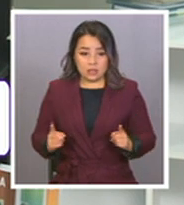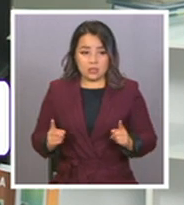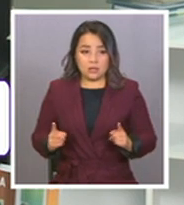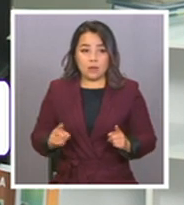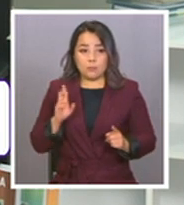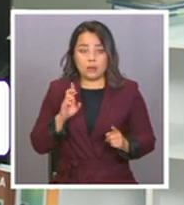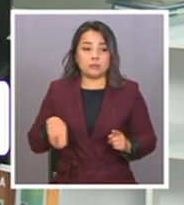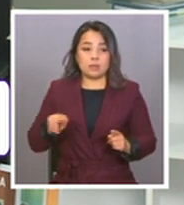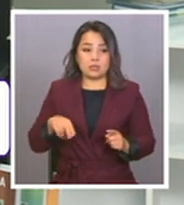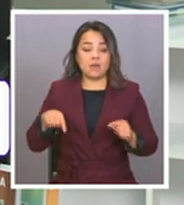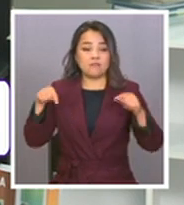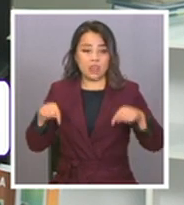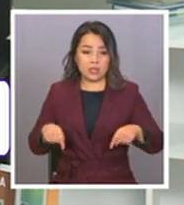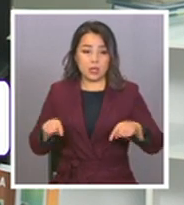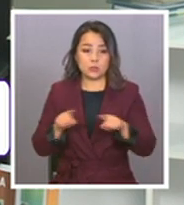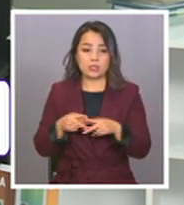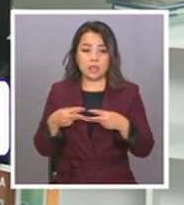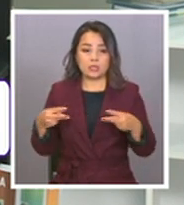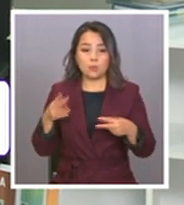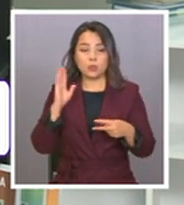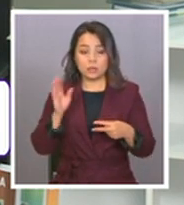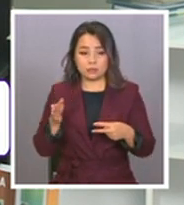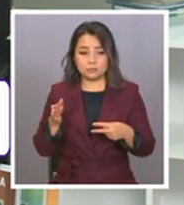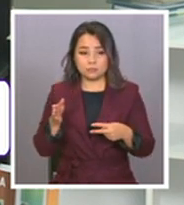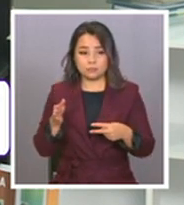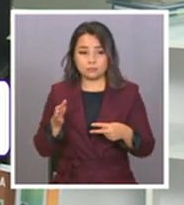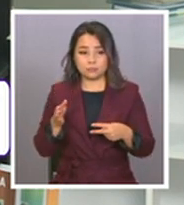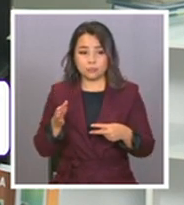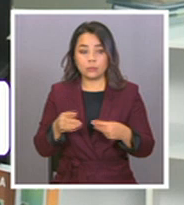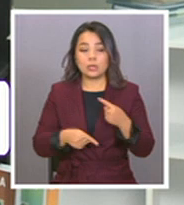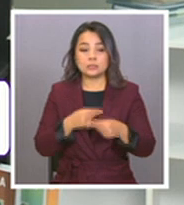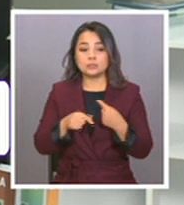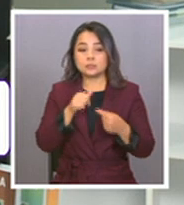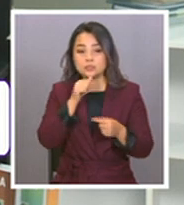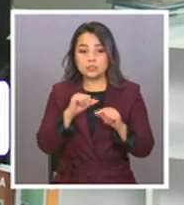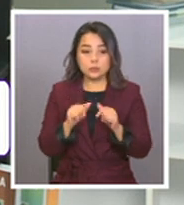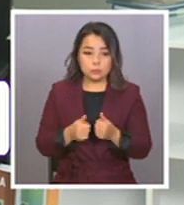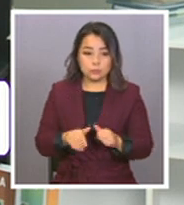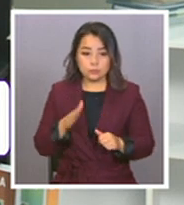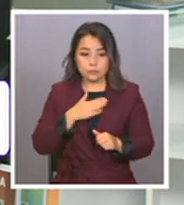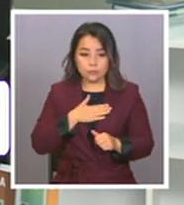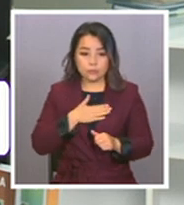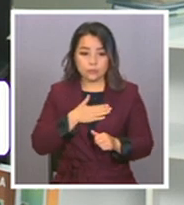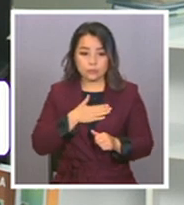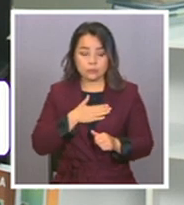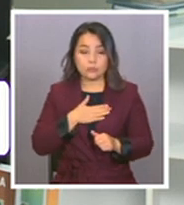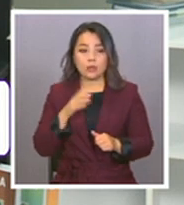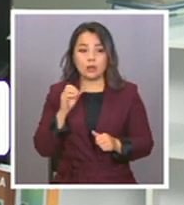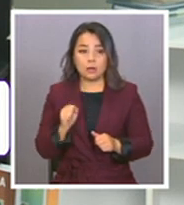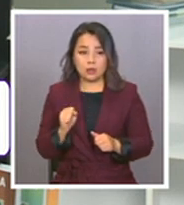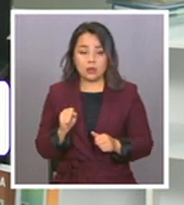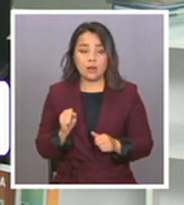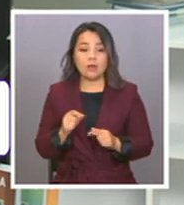Д векторына тең болады екен. Енді келесі де қасиетінде, балалар, бізде А векторы